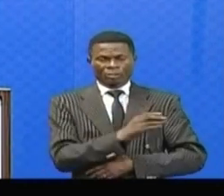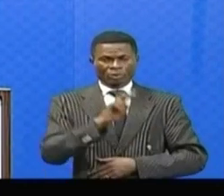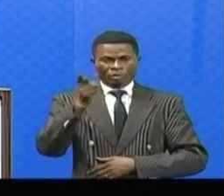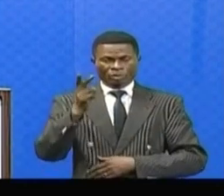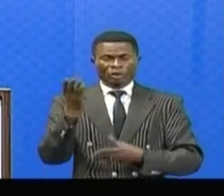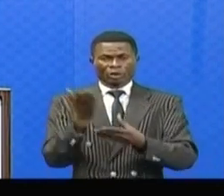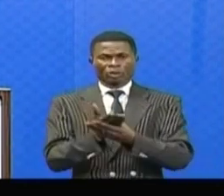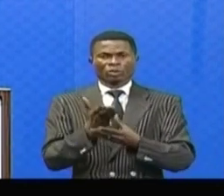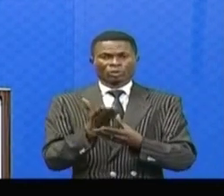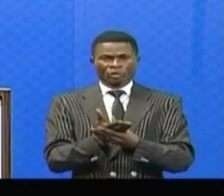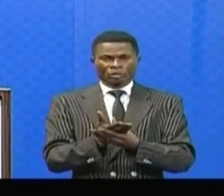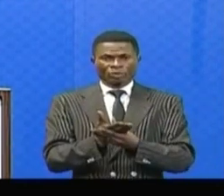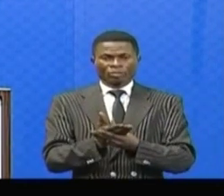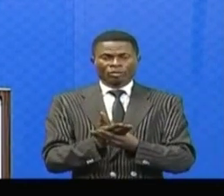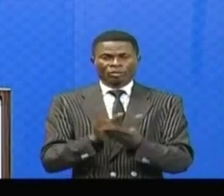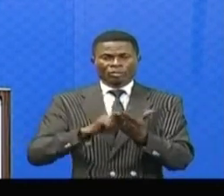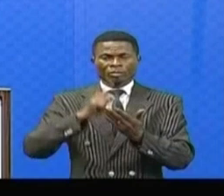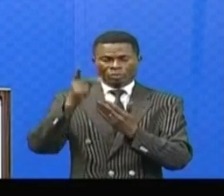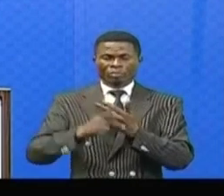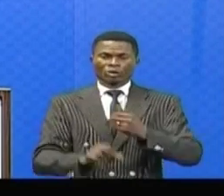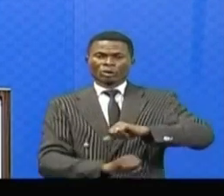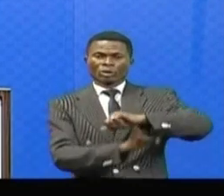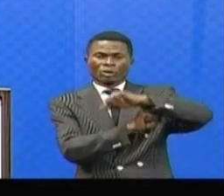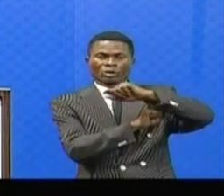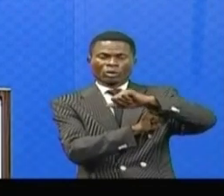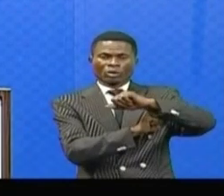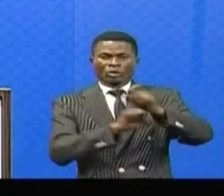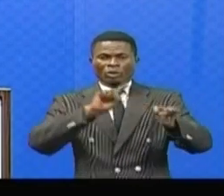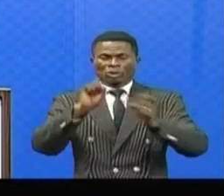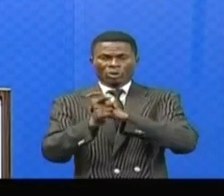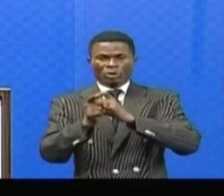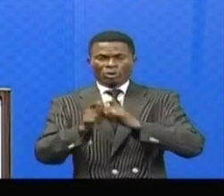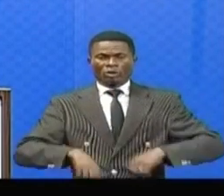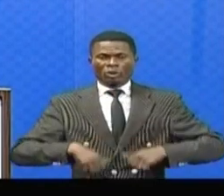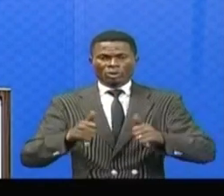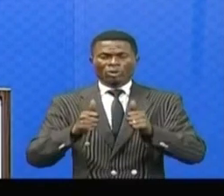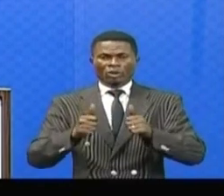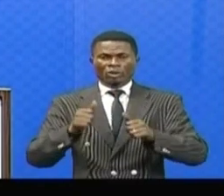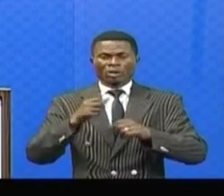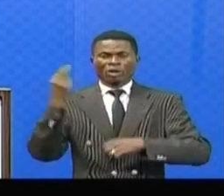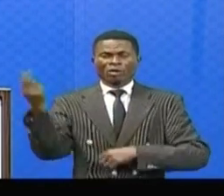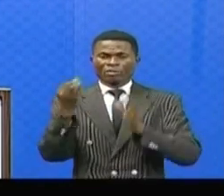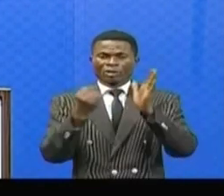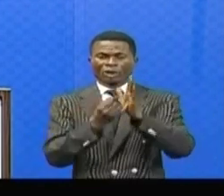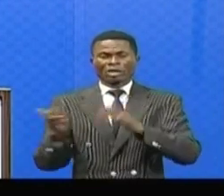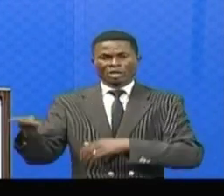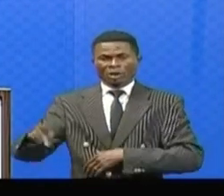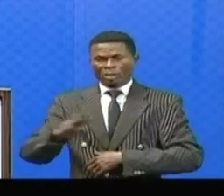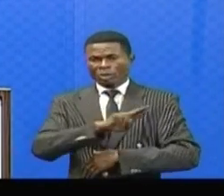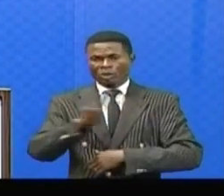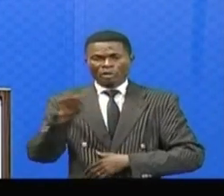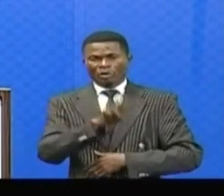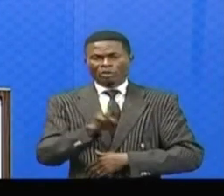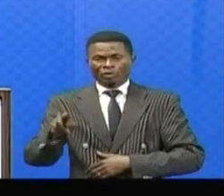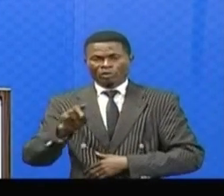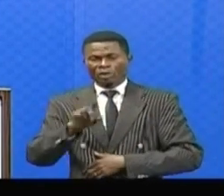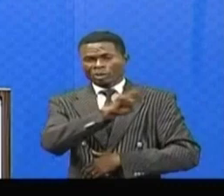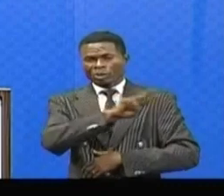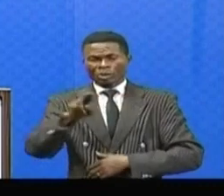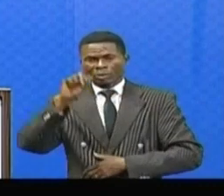Deuxième dossier, projet d'appui à l'amélioration de l'habitat rural dans les 26 provinces entre 2022 et